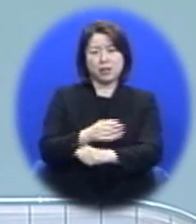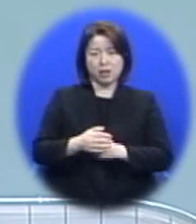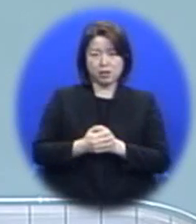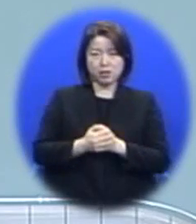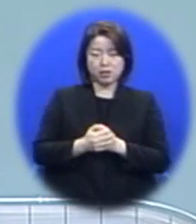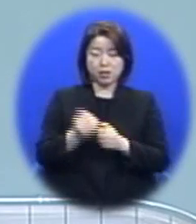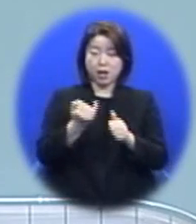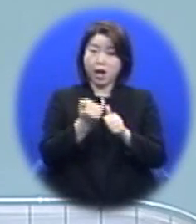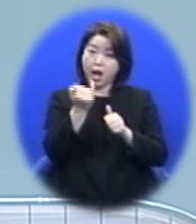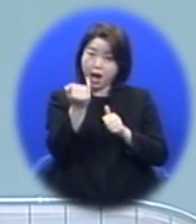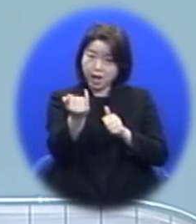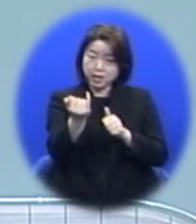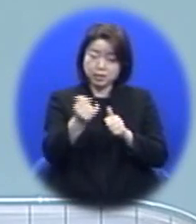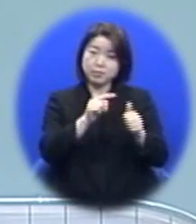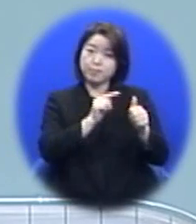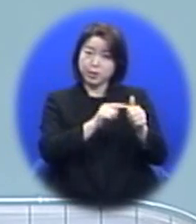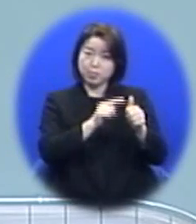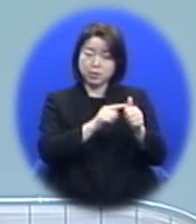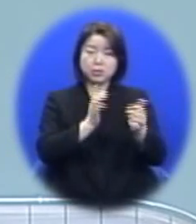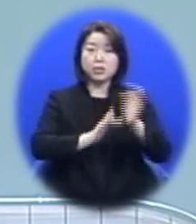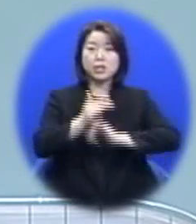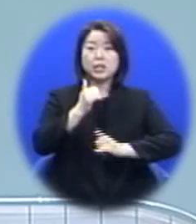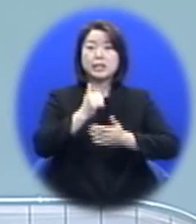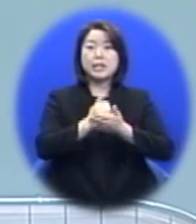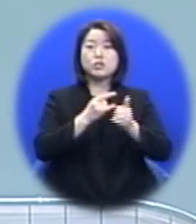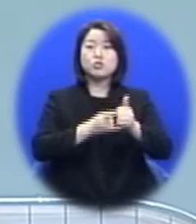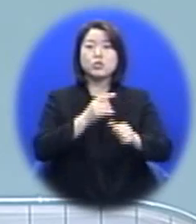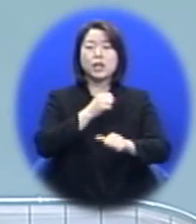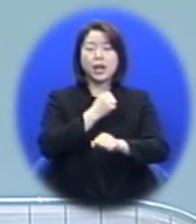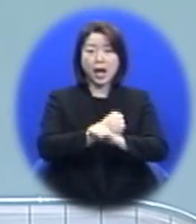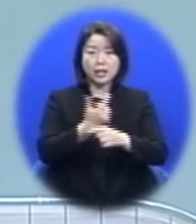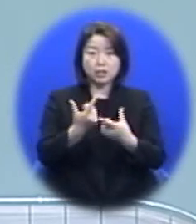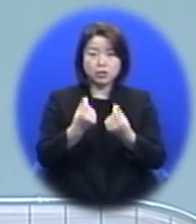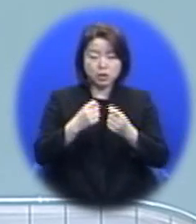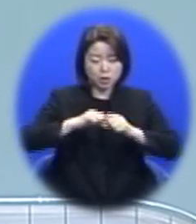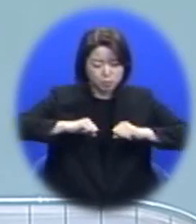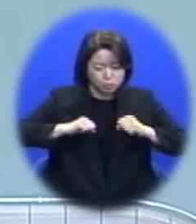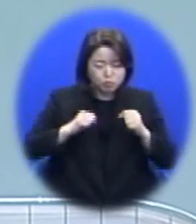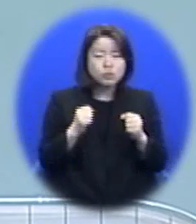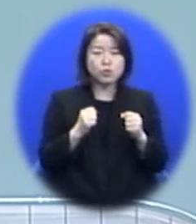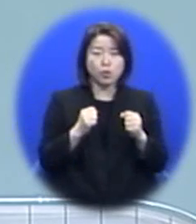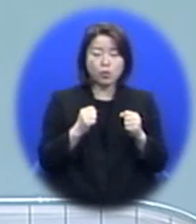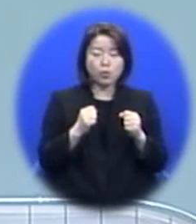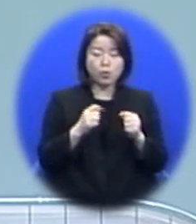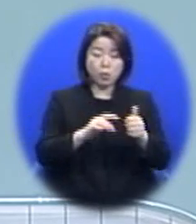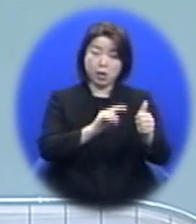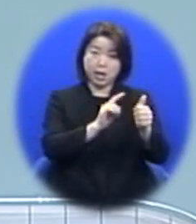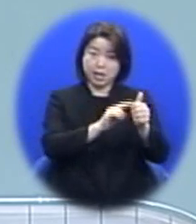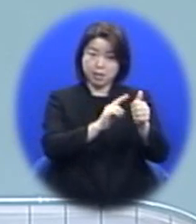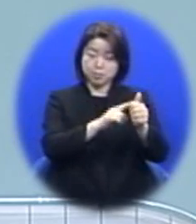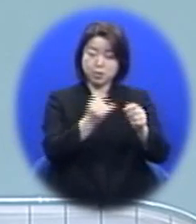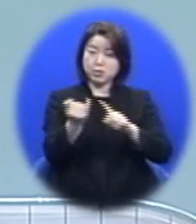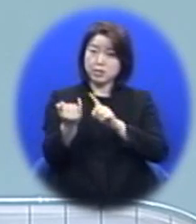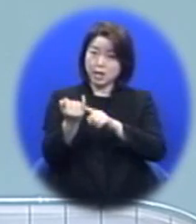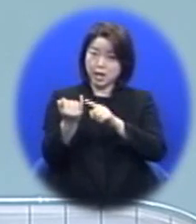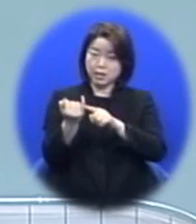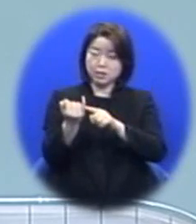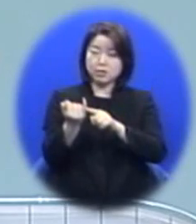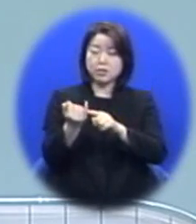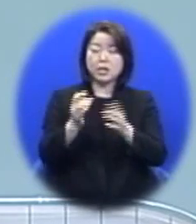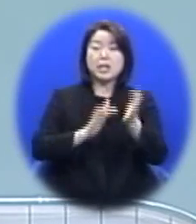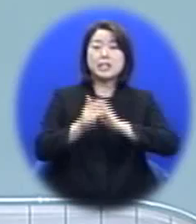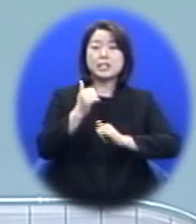아내는 남편을 예수님께 하듯이 순종하고 남편은 아내를 예수님께서